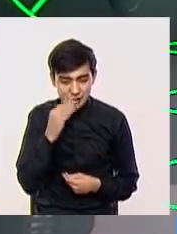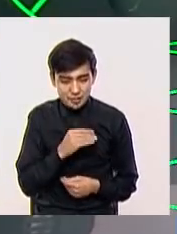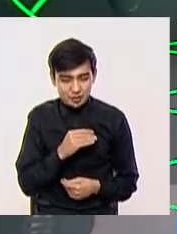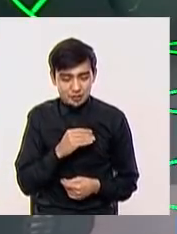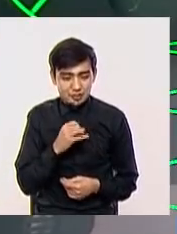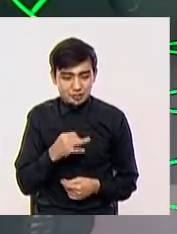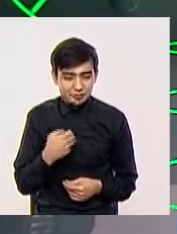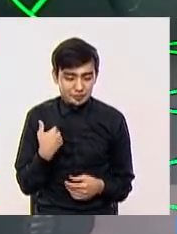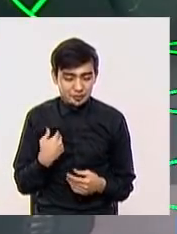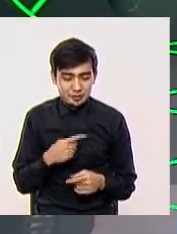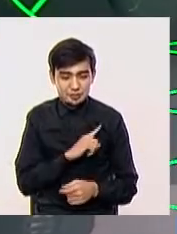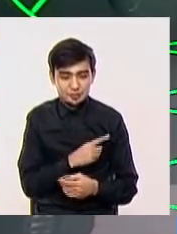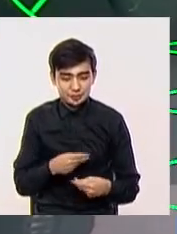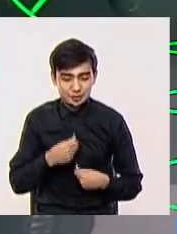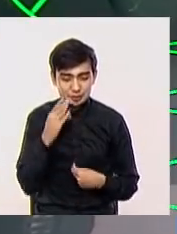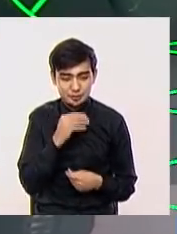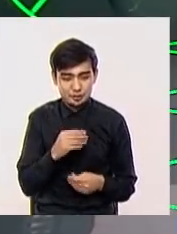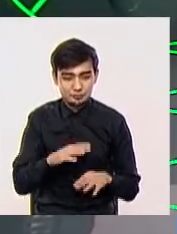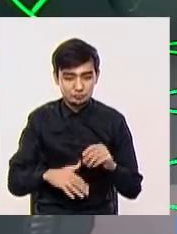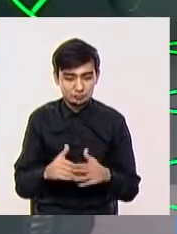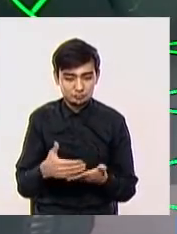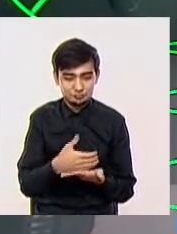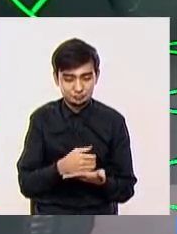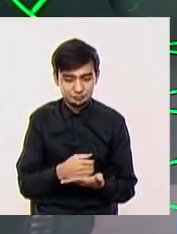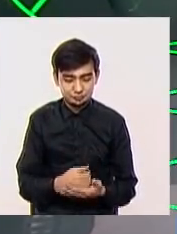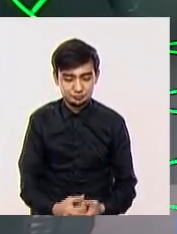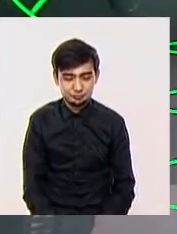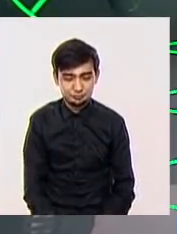и укрепляет иммунитет. Натуральные ингредиенты собираются вручную.